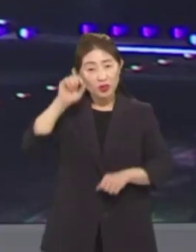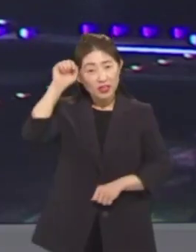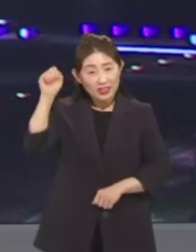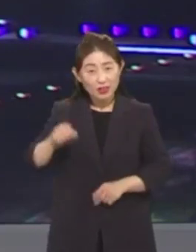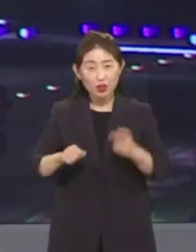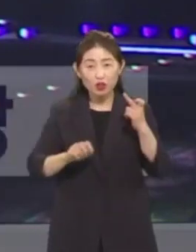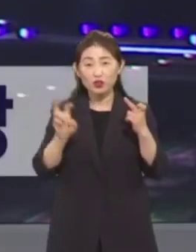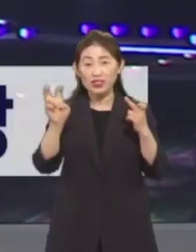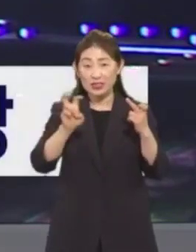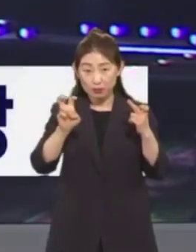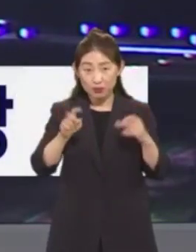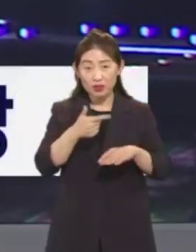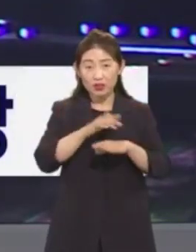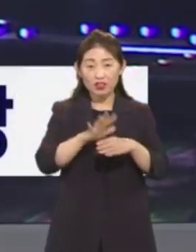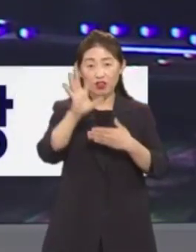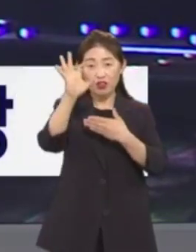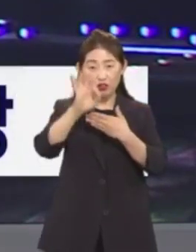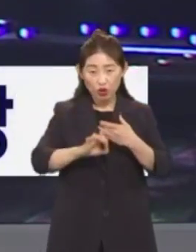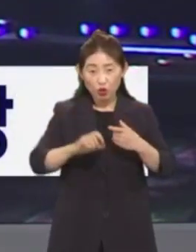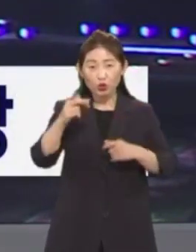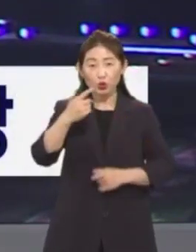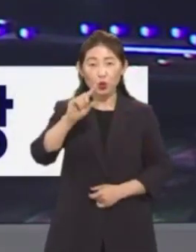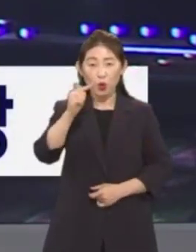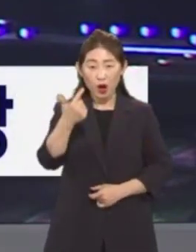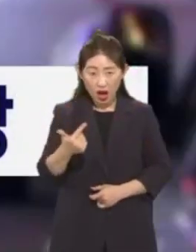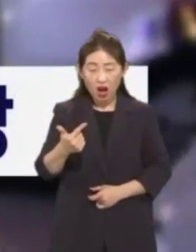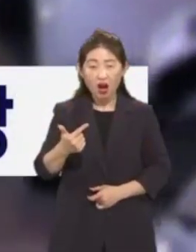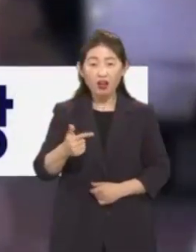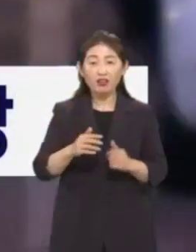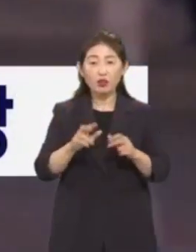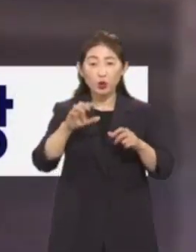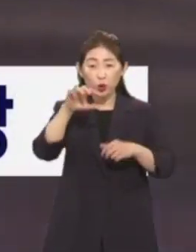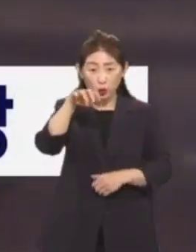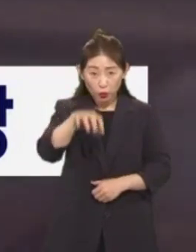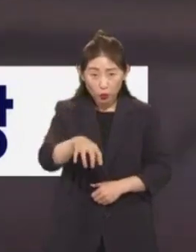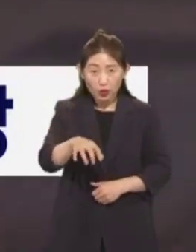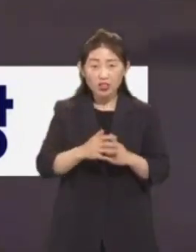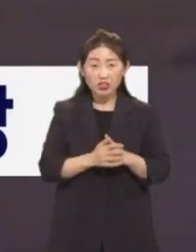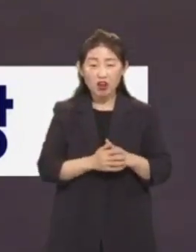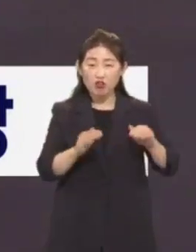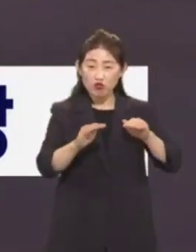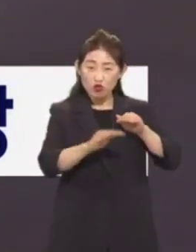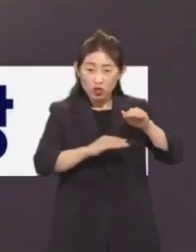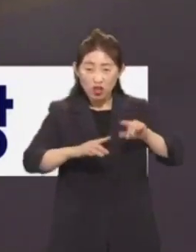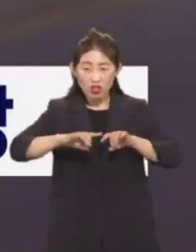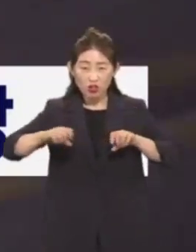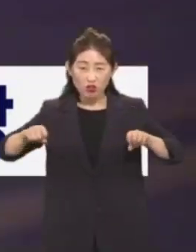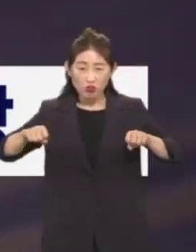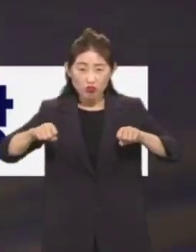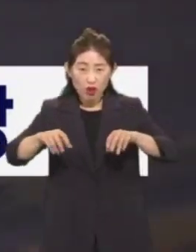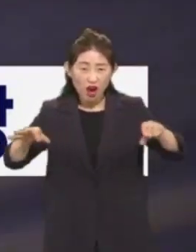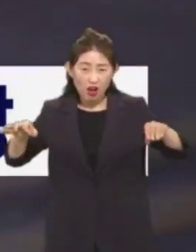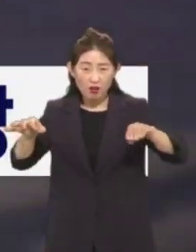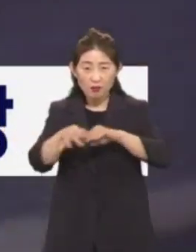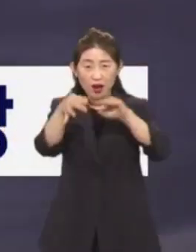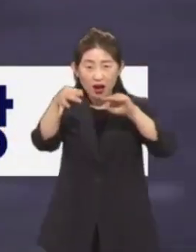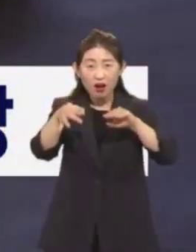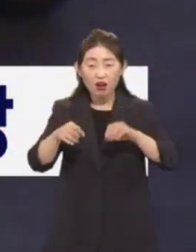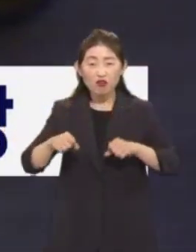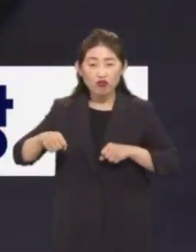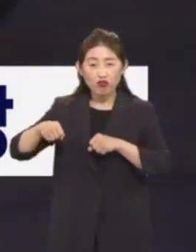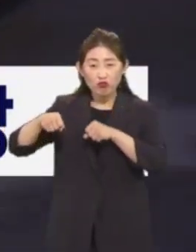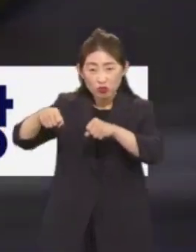오늘 새벽 0시 20분쯤 대전시 서구 도안동의 한 모델하우스 앞에서 승용차와 전동 킥보드가 충돌해